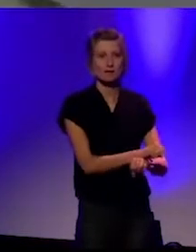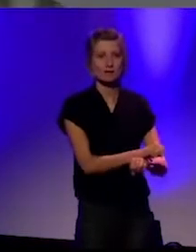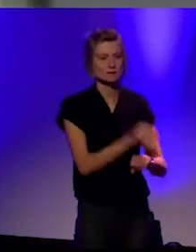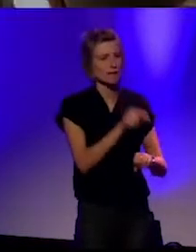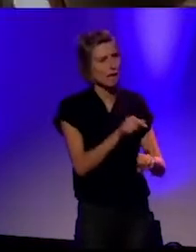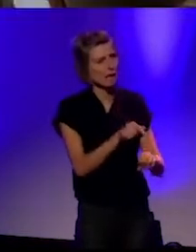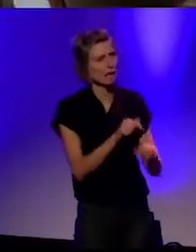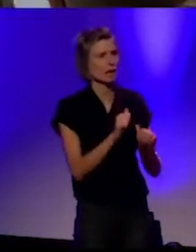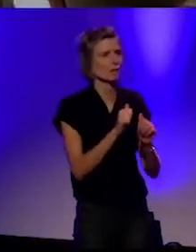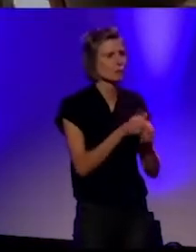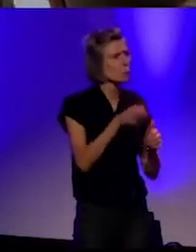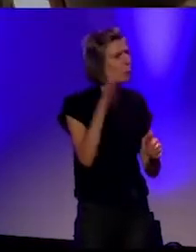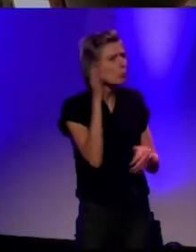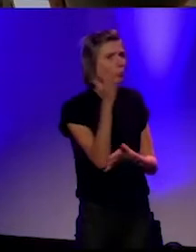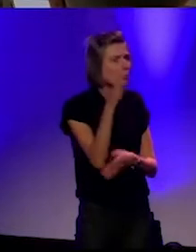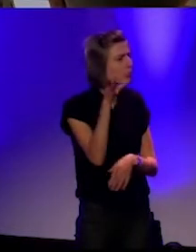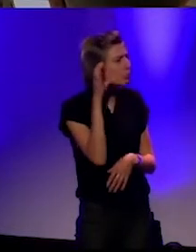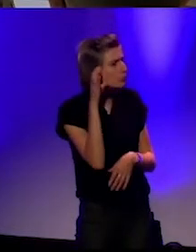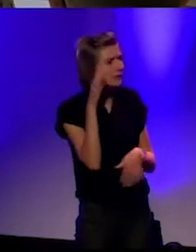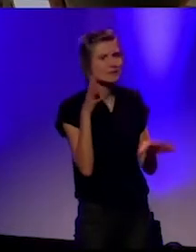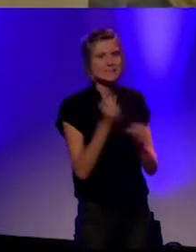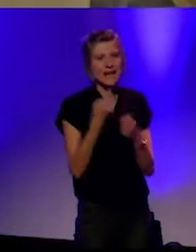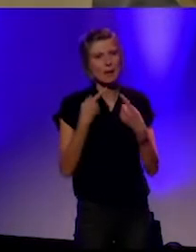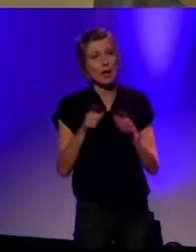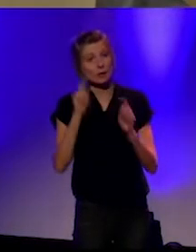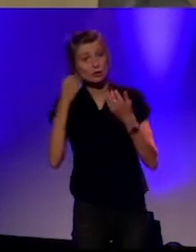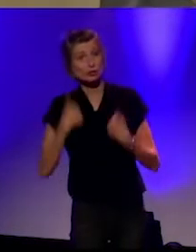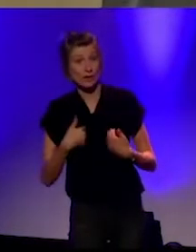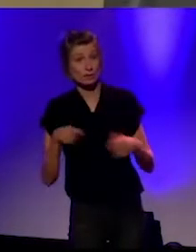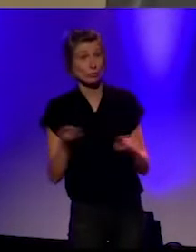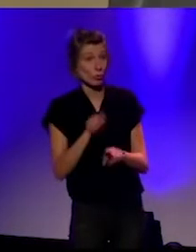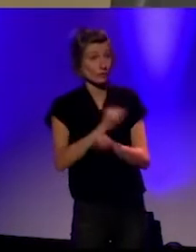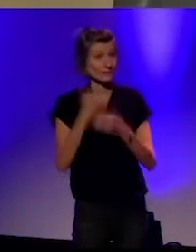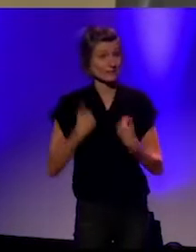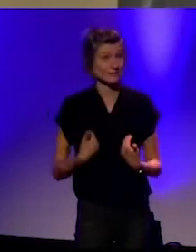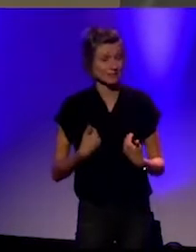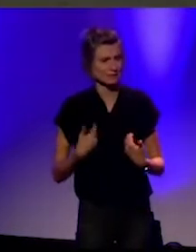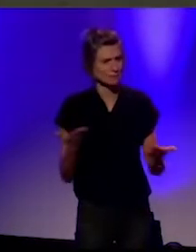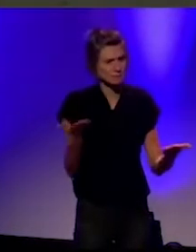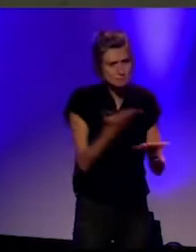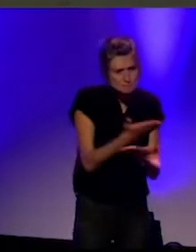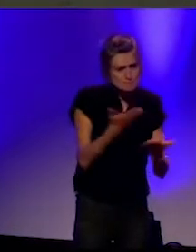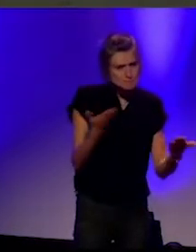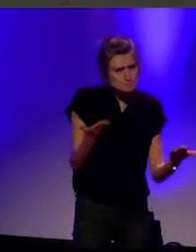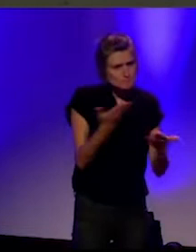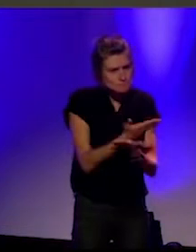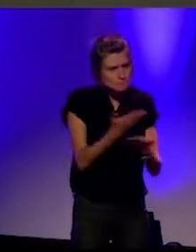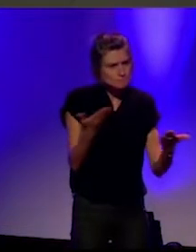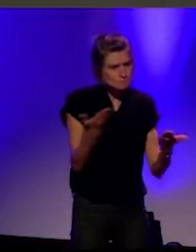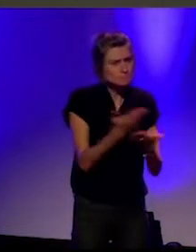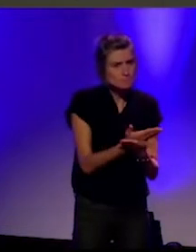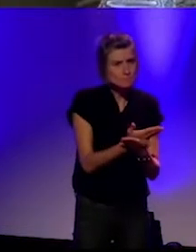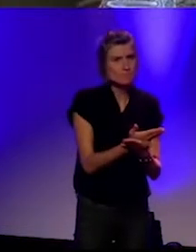college te volgen, samen met andere studenten, gedetineerden. En ze wisselen uit over wat een